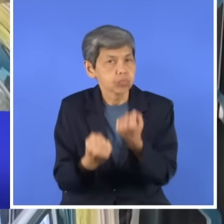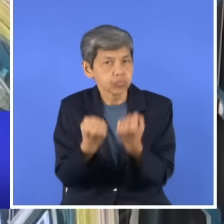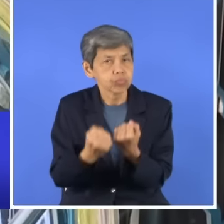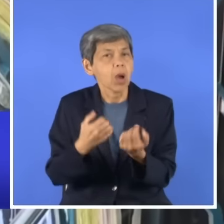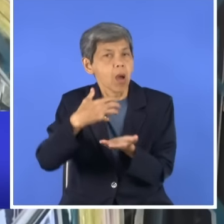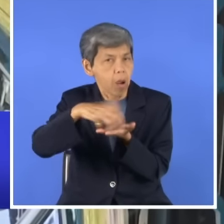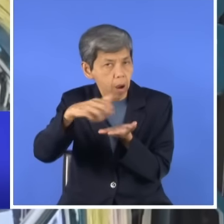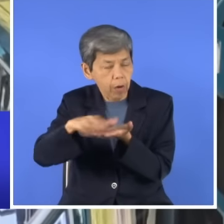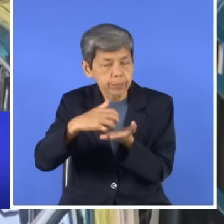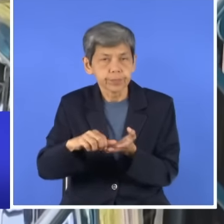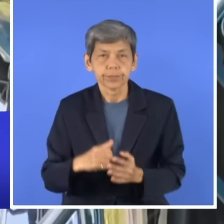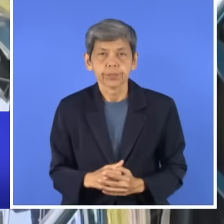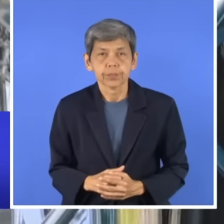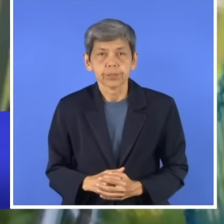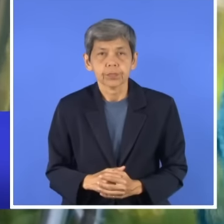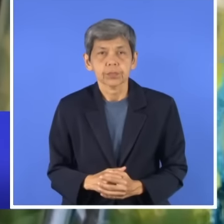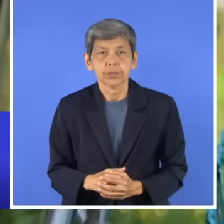ะ